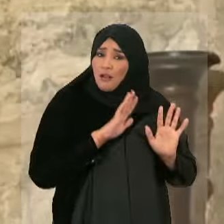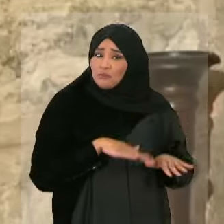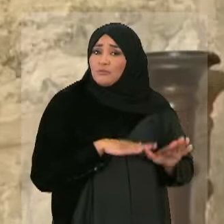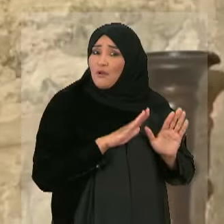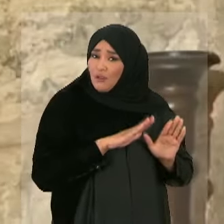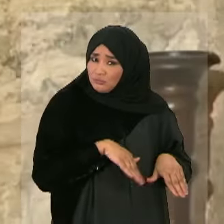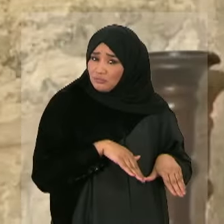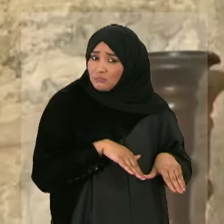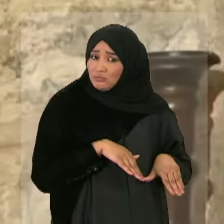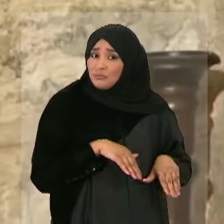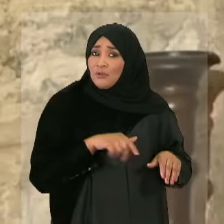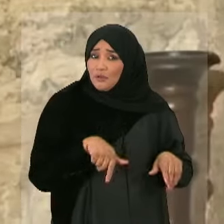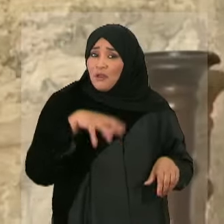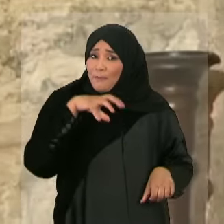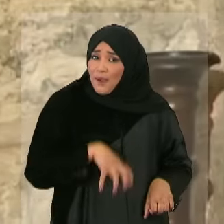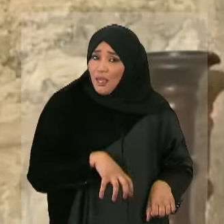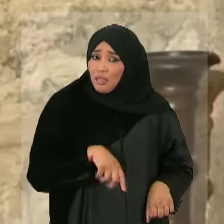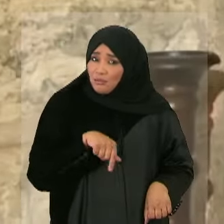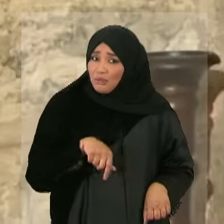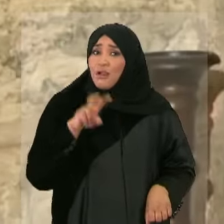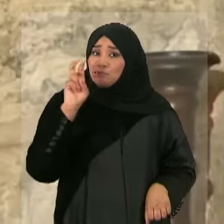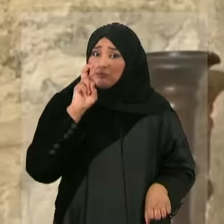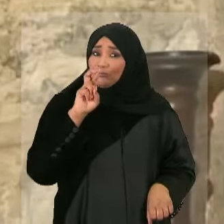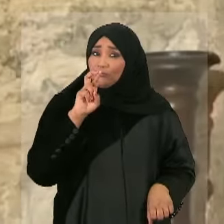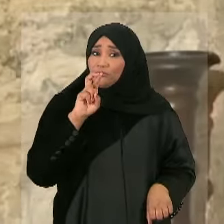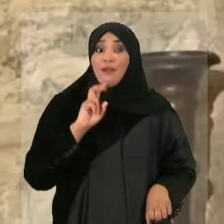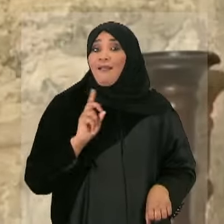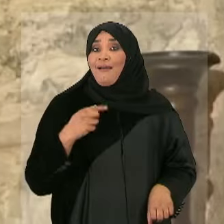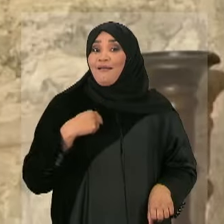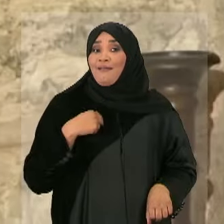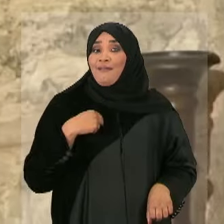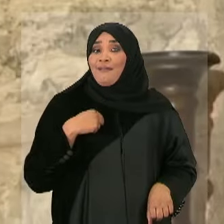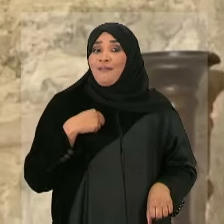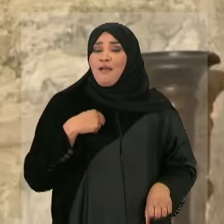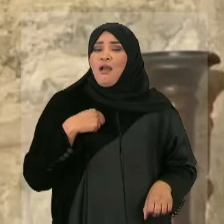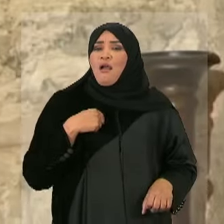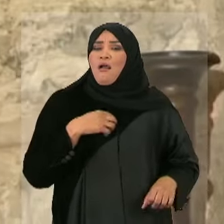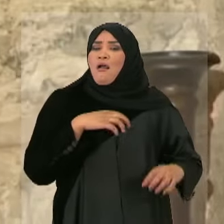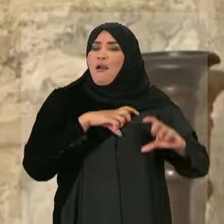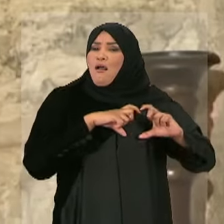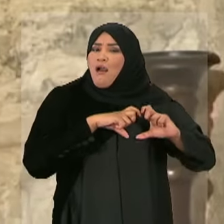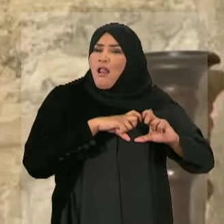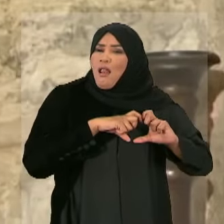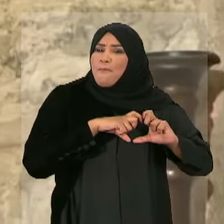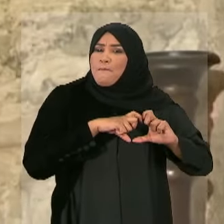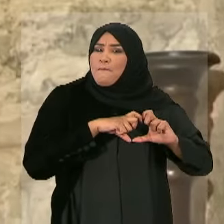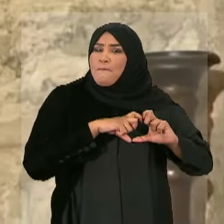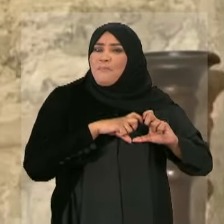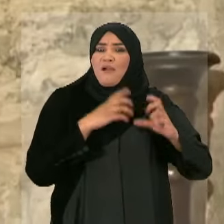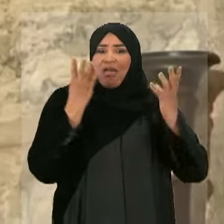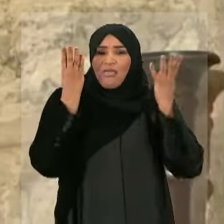قلب البوتقة في الثقافة الإسلامية، كلياتنا مع بعض، والثقافة والحضارة